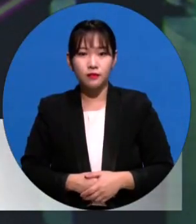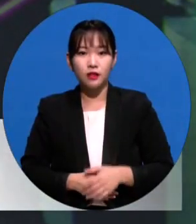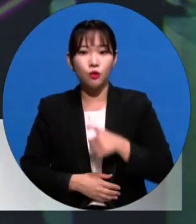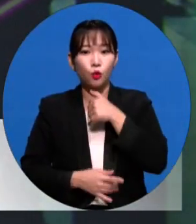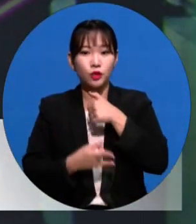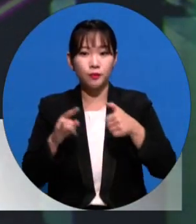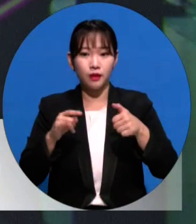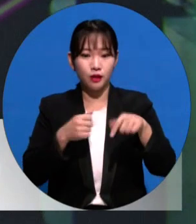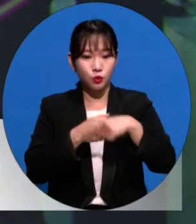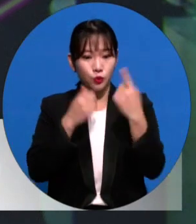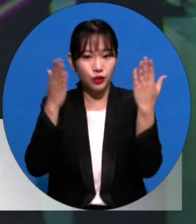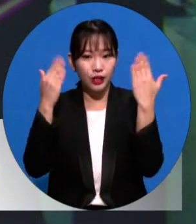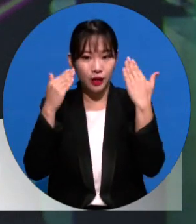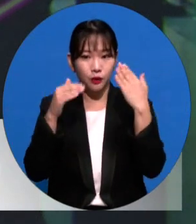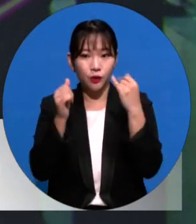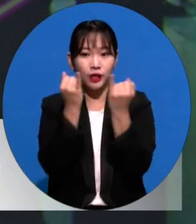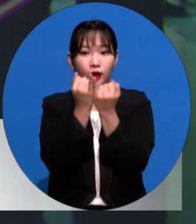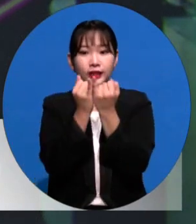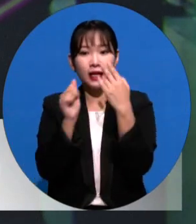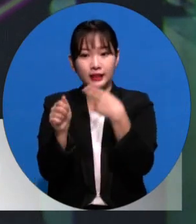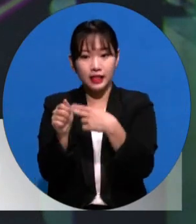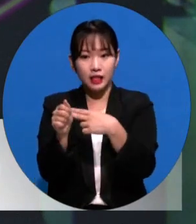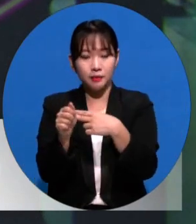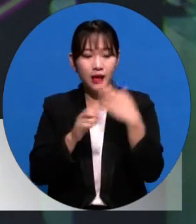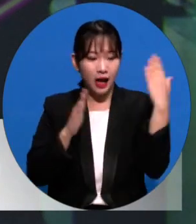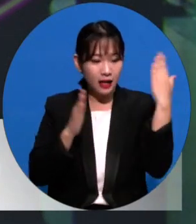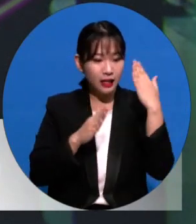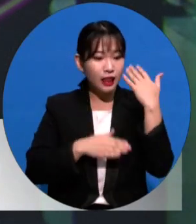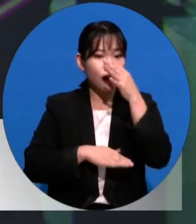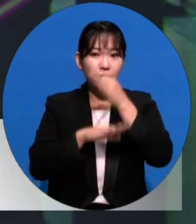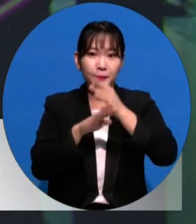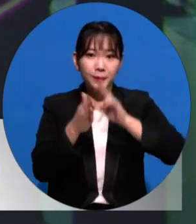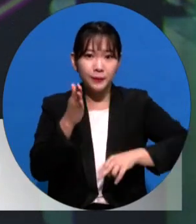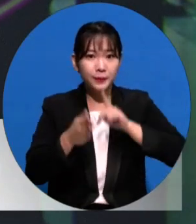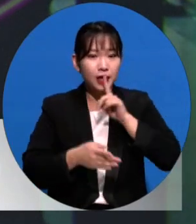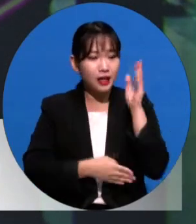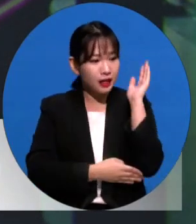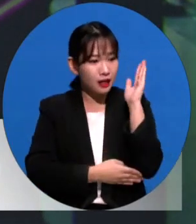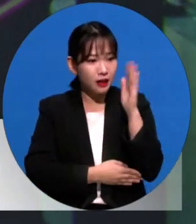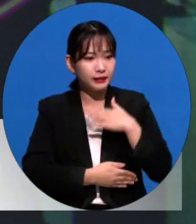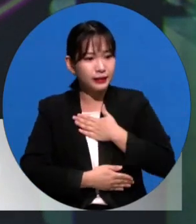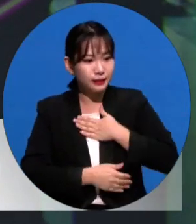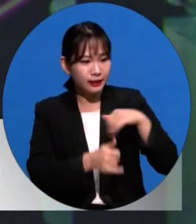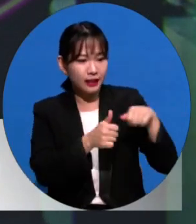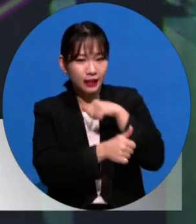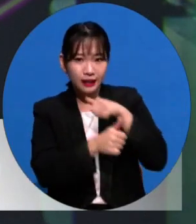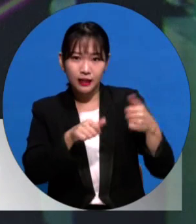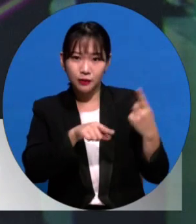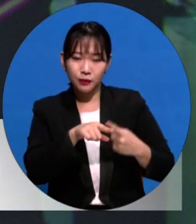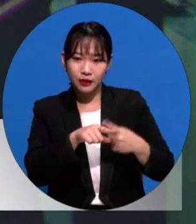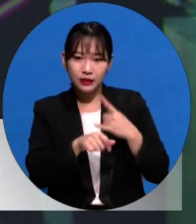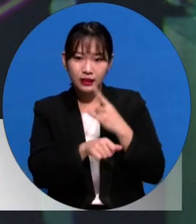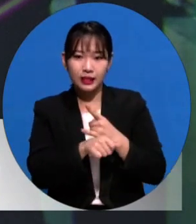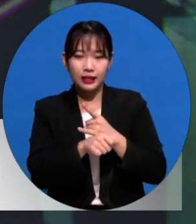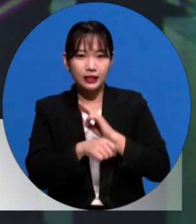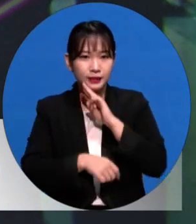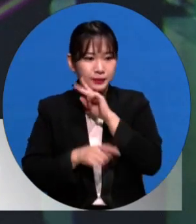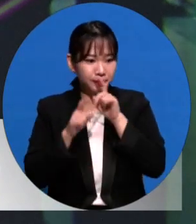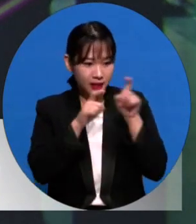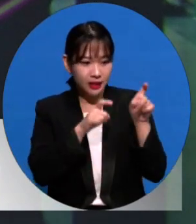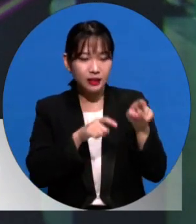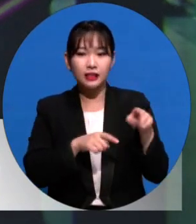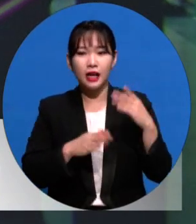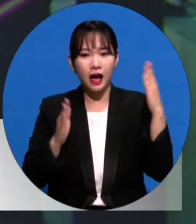50대 초등학교 여교사가 학생에게 성매매를 운운하며 정서적 학대를 했다는 의혹이 제기됐습니다. 해당